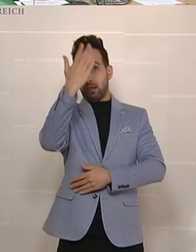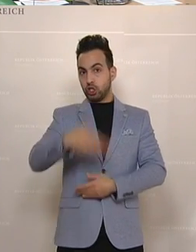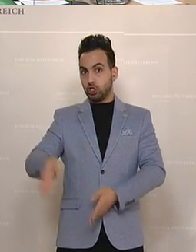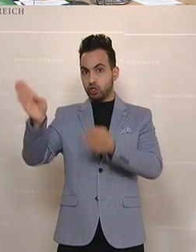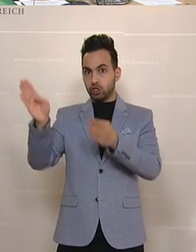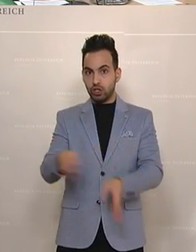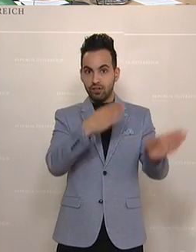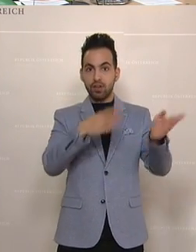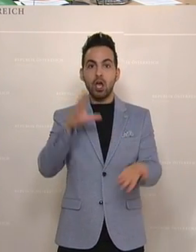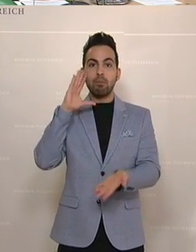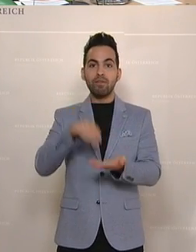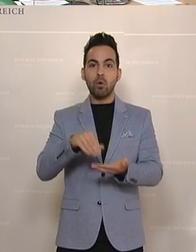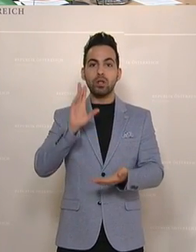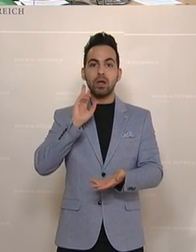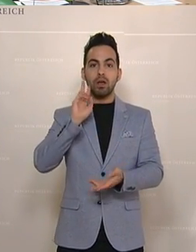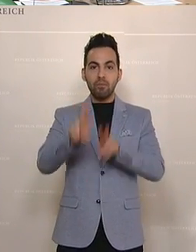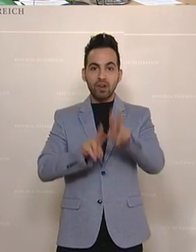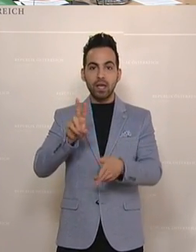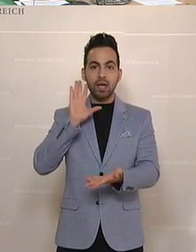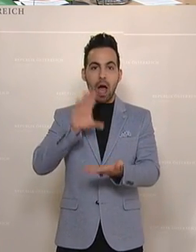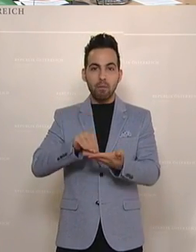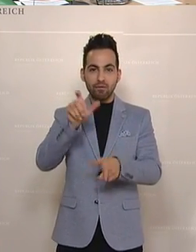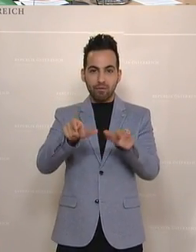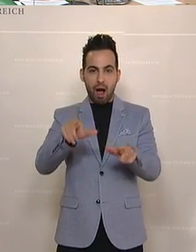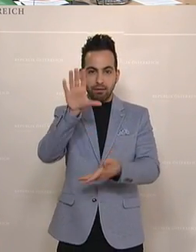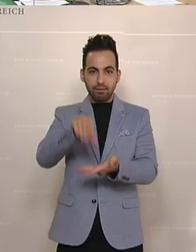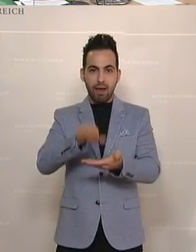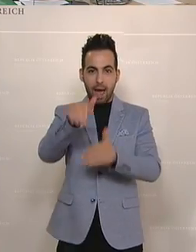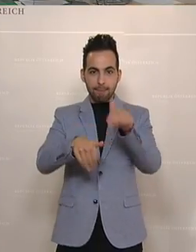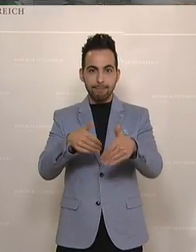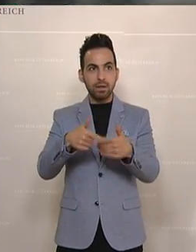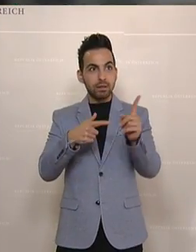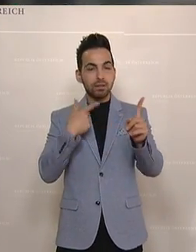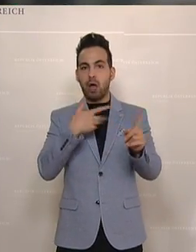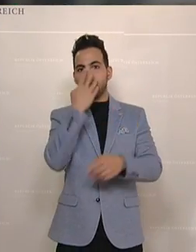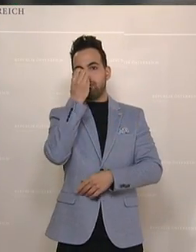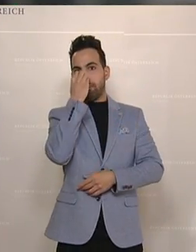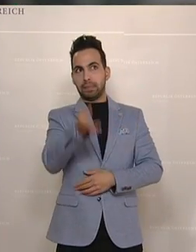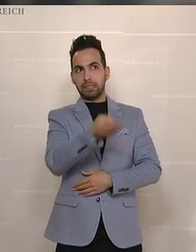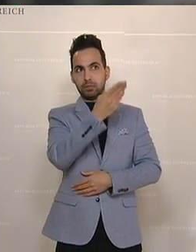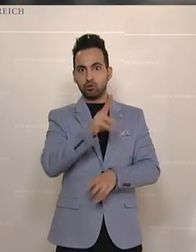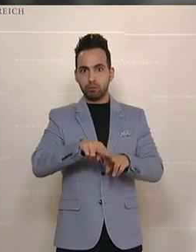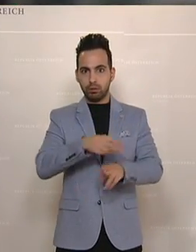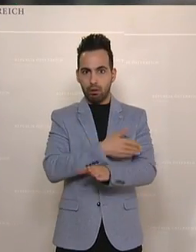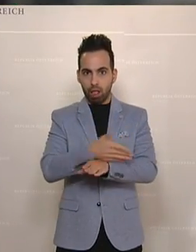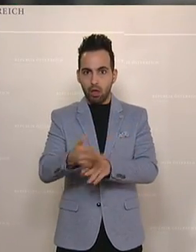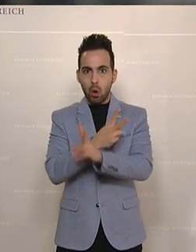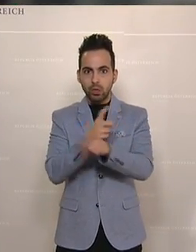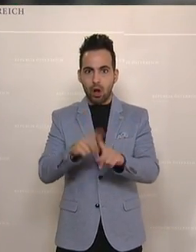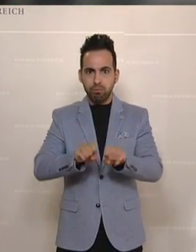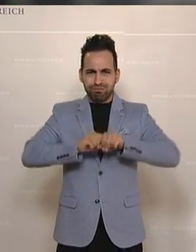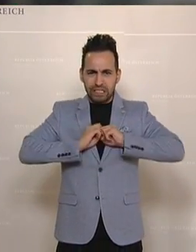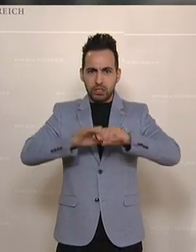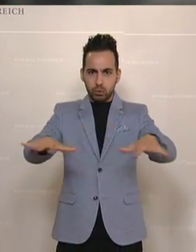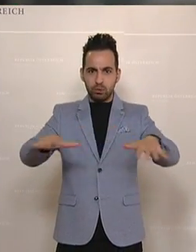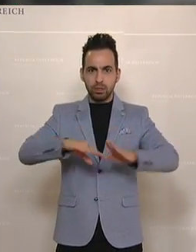im Schutz der Bewohner in den Alten- und Pflegeheimen. Das haben wir im Herbst dann nachgeholt. Wir haben eine Infektionswelle gehabt, österreichweit in den Alten- und Pflegeheimen,